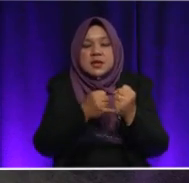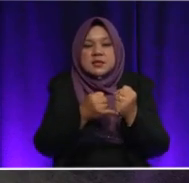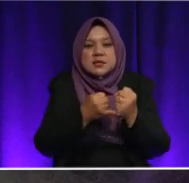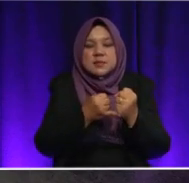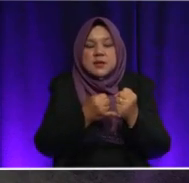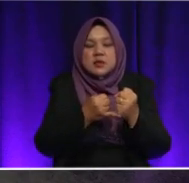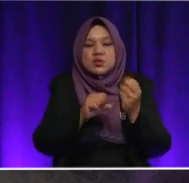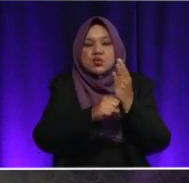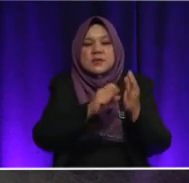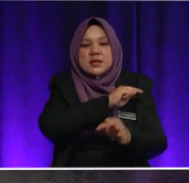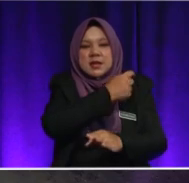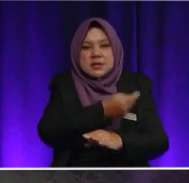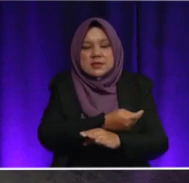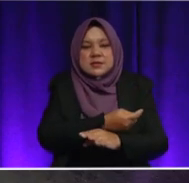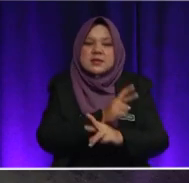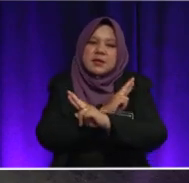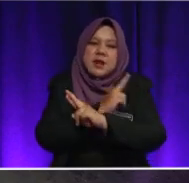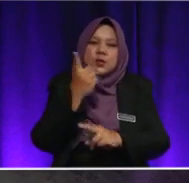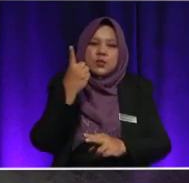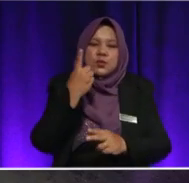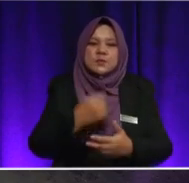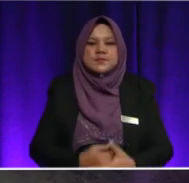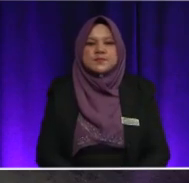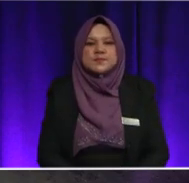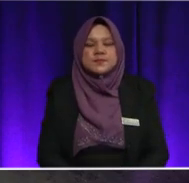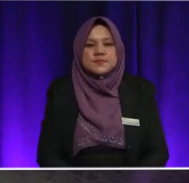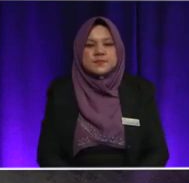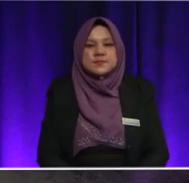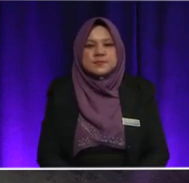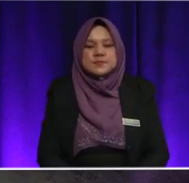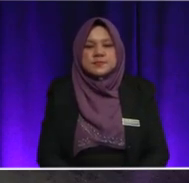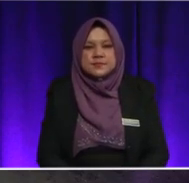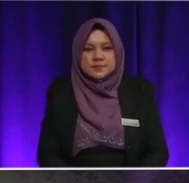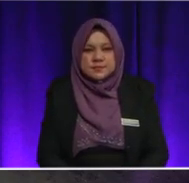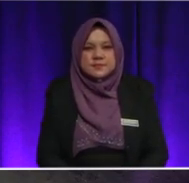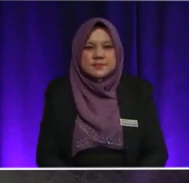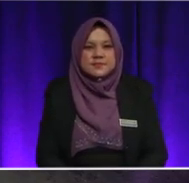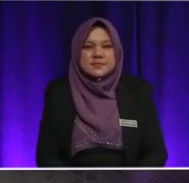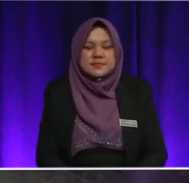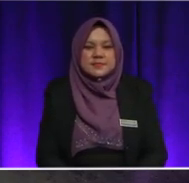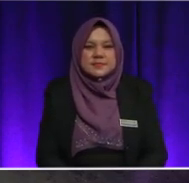tenaga kita ini tapi kita berhasil ketika para penonton Jangan kemana-mana kembali selepas ini di dtvm